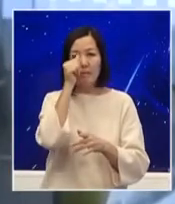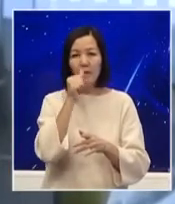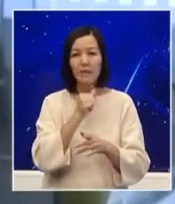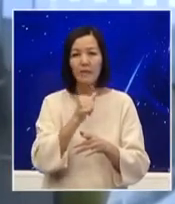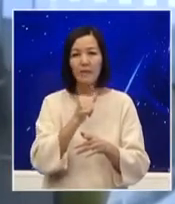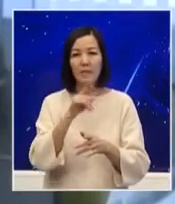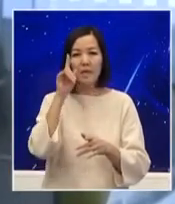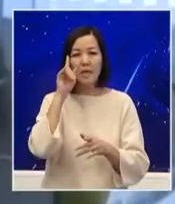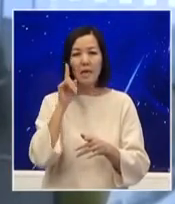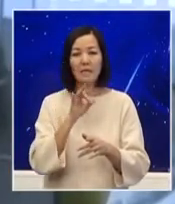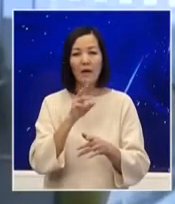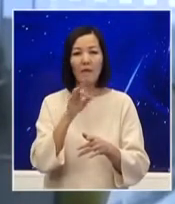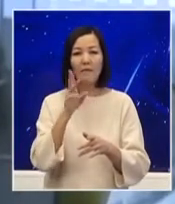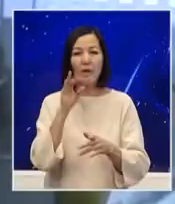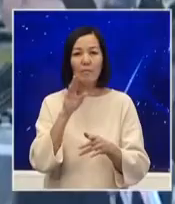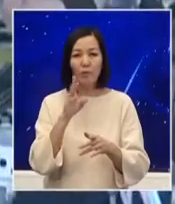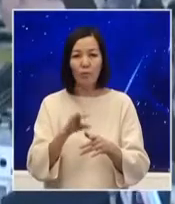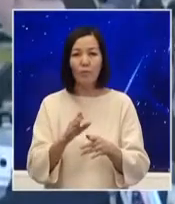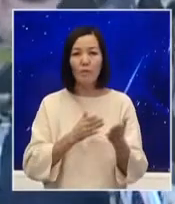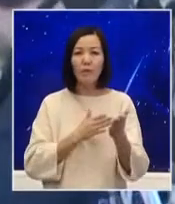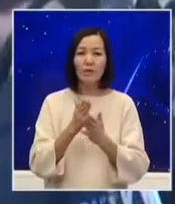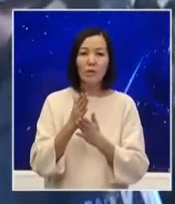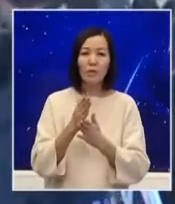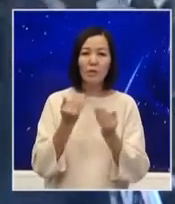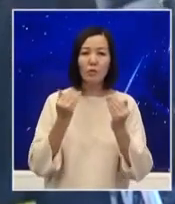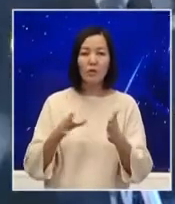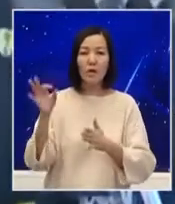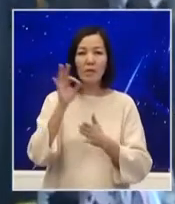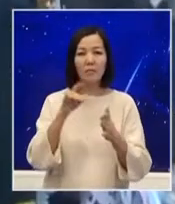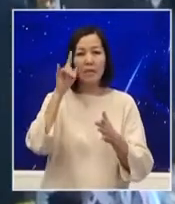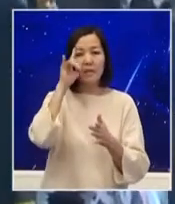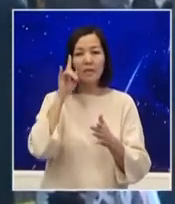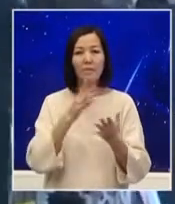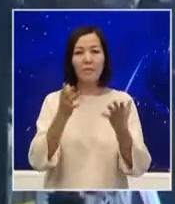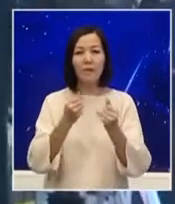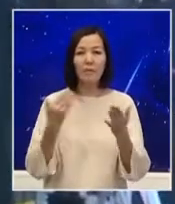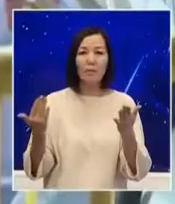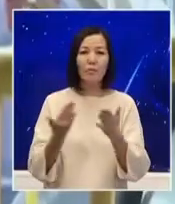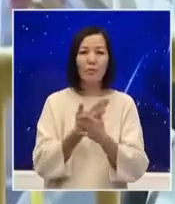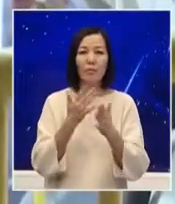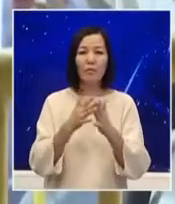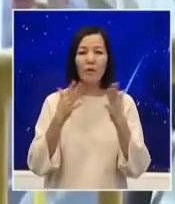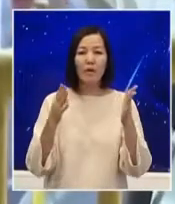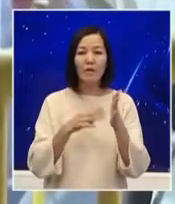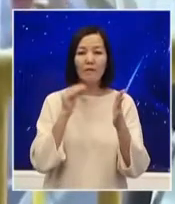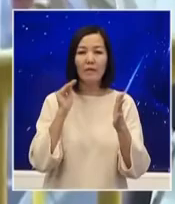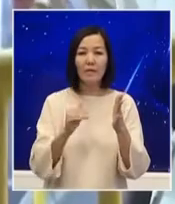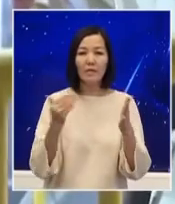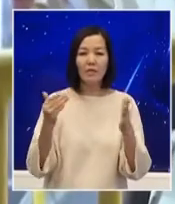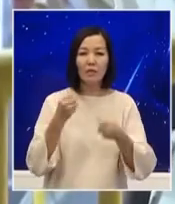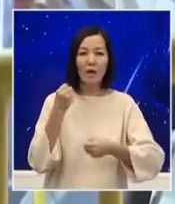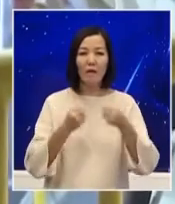и в КазАвтопром. По данным отраслевого союза, только в октябре казахстанцы приобрели больше 9 тысяч